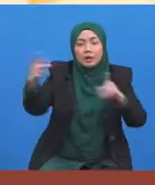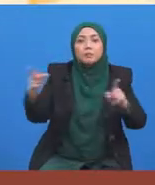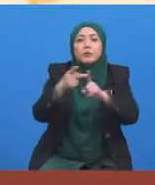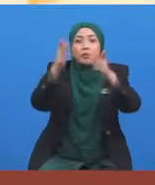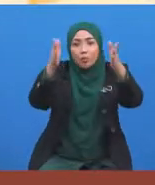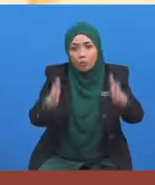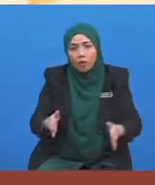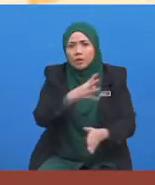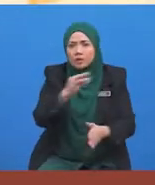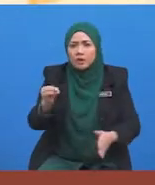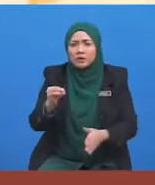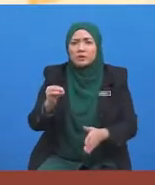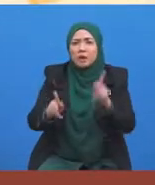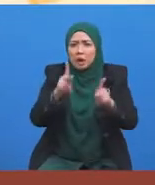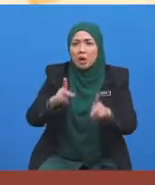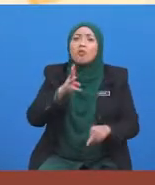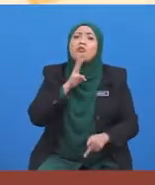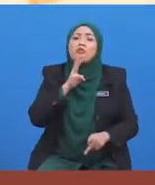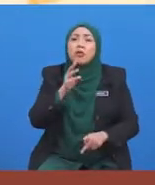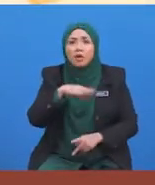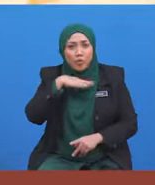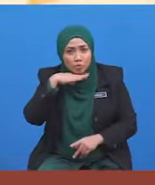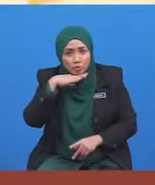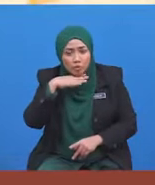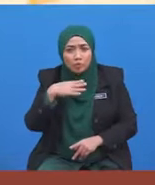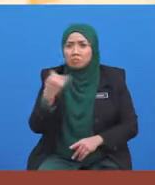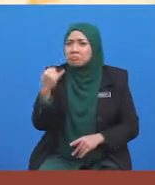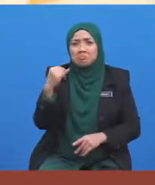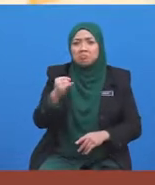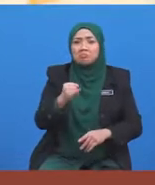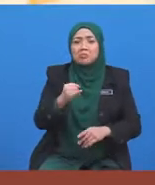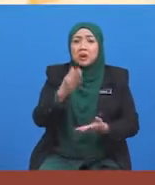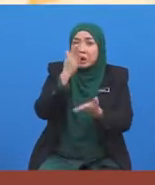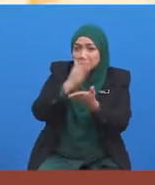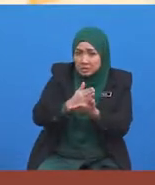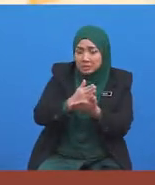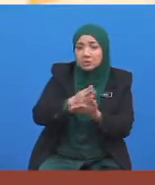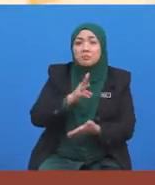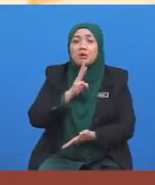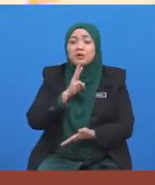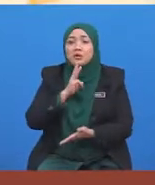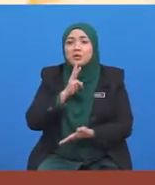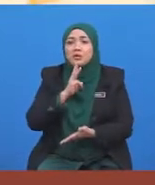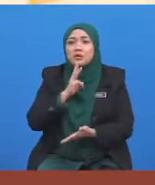jenis aktiviti harian manusia seperti mandi, mencuci pakaian, sumber air